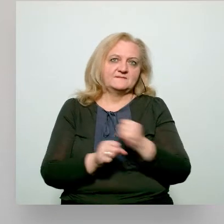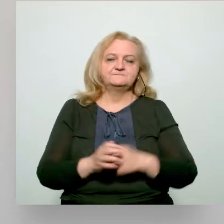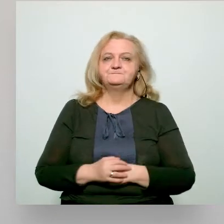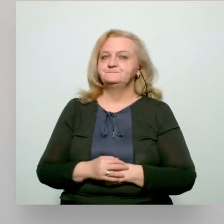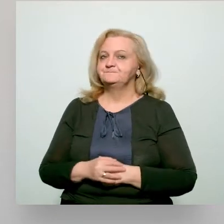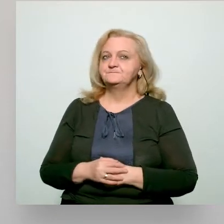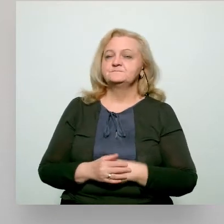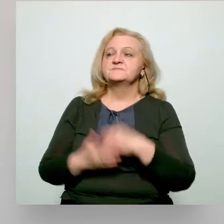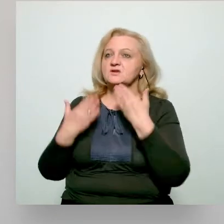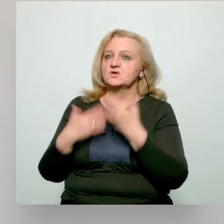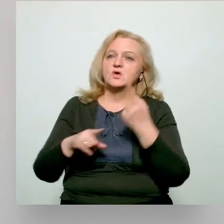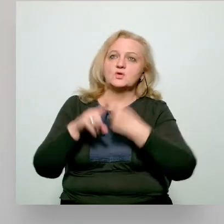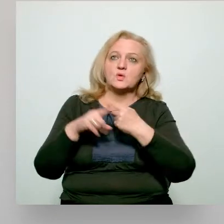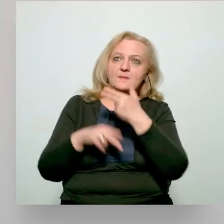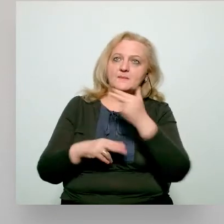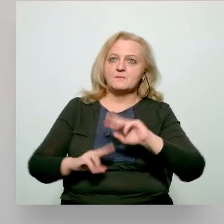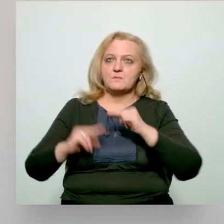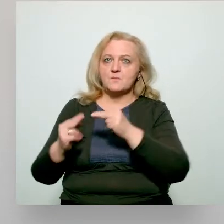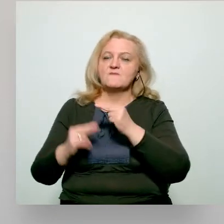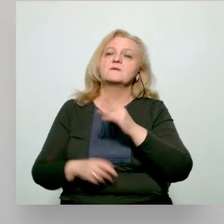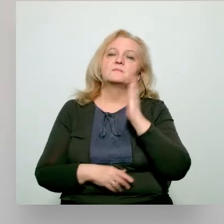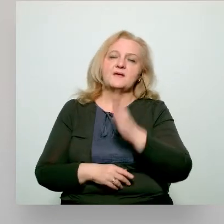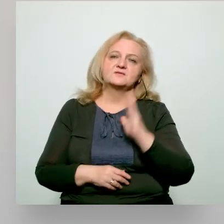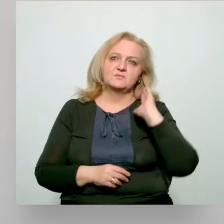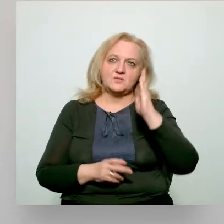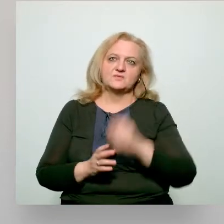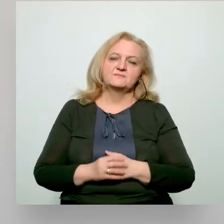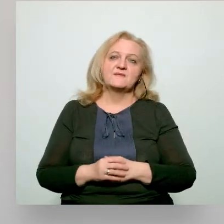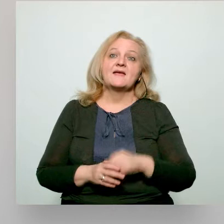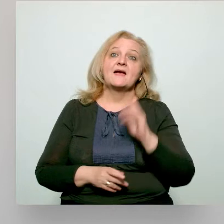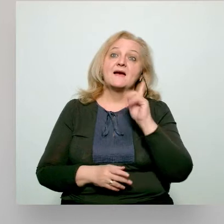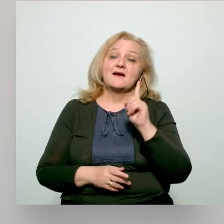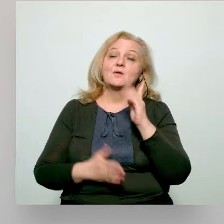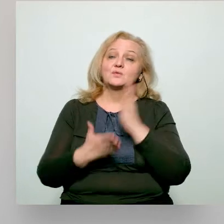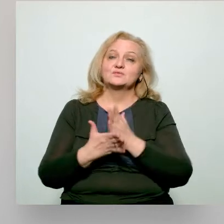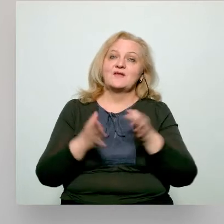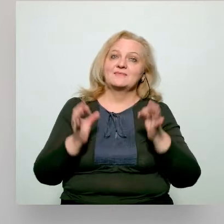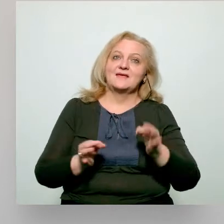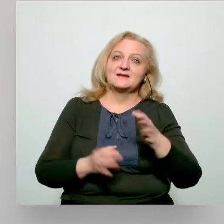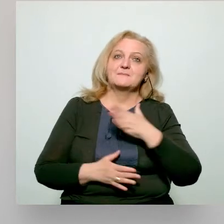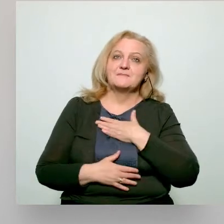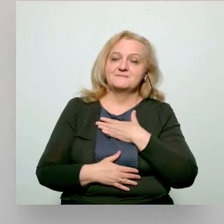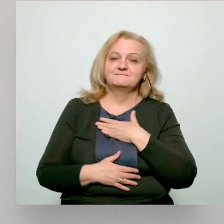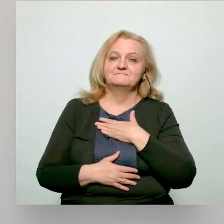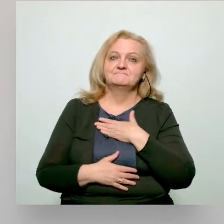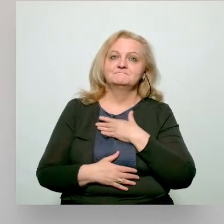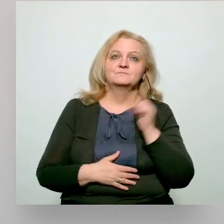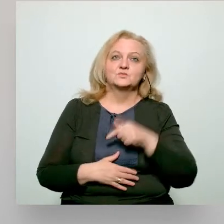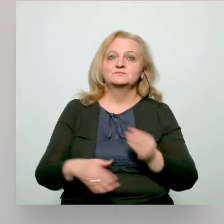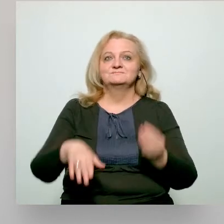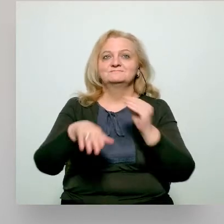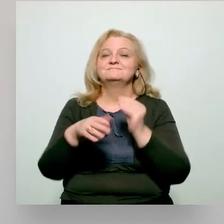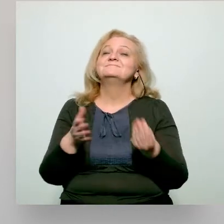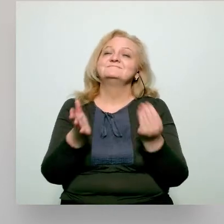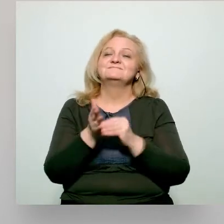Dziękuję. Jeszcze do pewnych kwestii będę wracał później, ale już tutaj mamy konieczność odwołania się